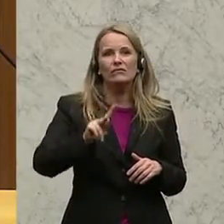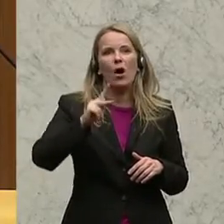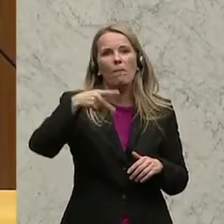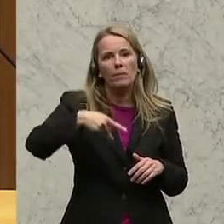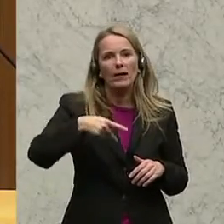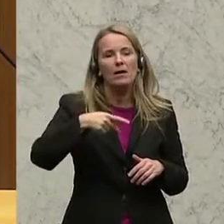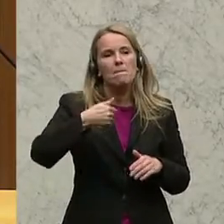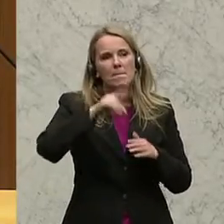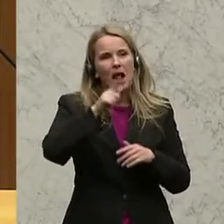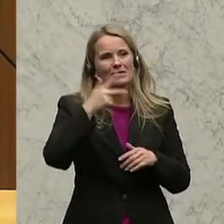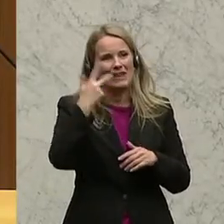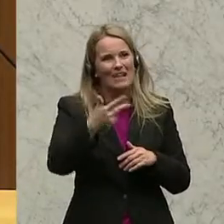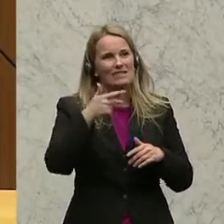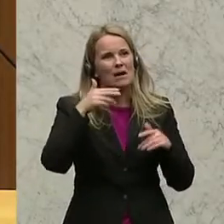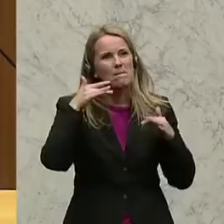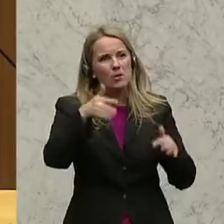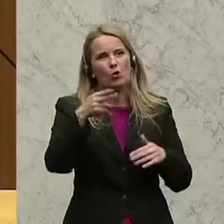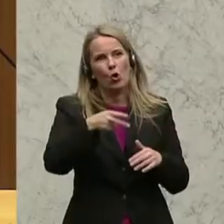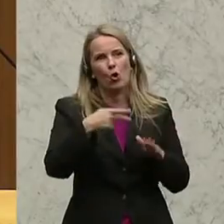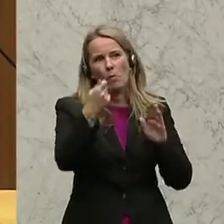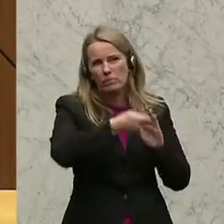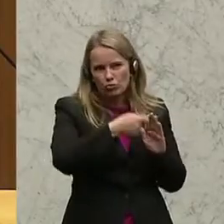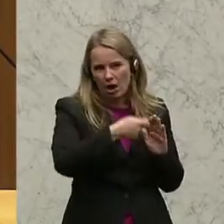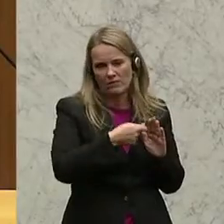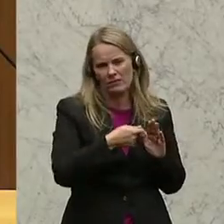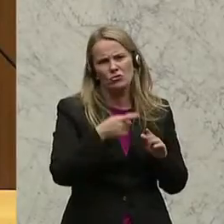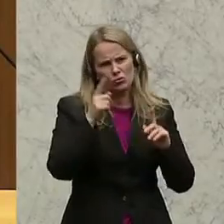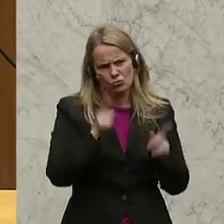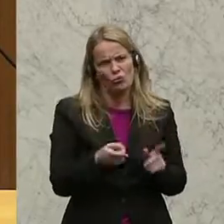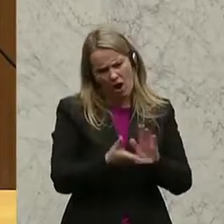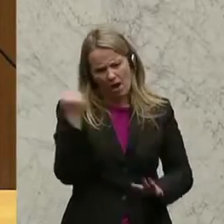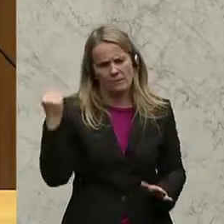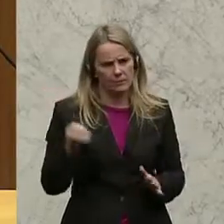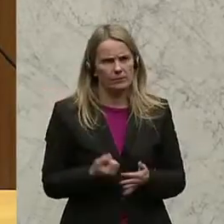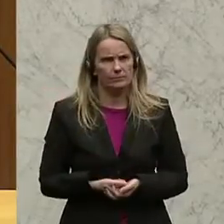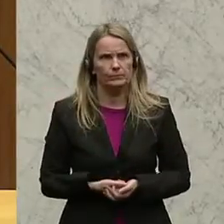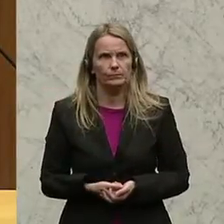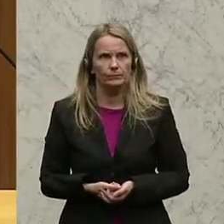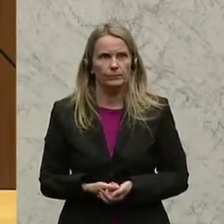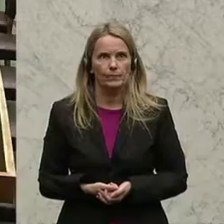mehrmals 30 Millionen Euro bestrafen will. Das, glaube ich, sollte man durchaus wegbringen.